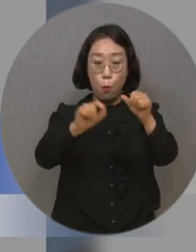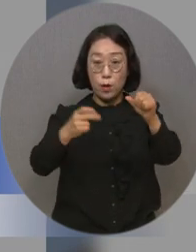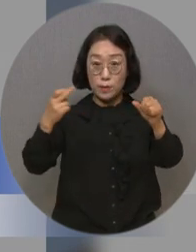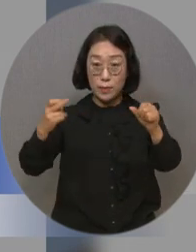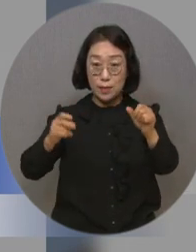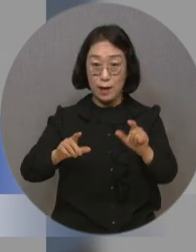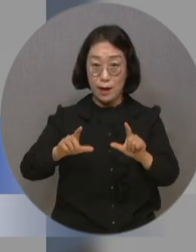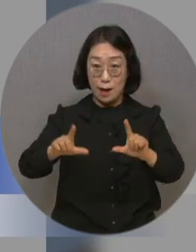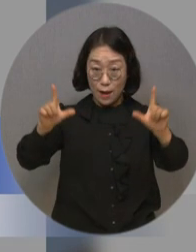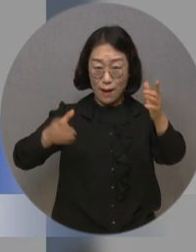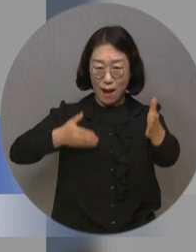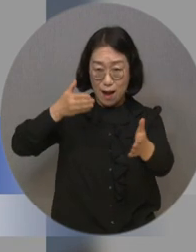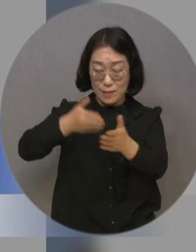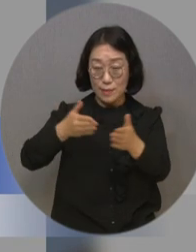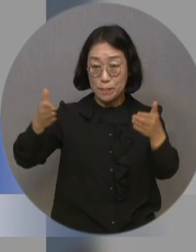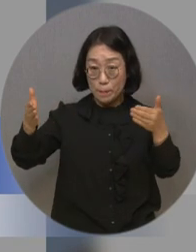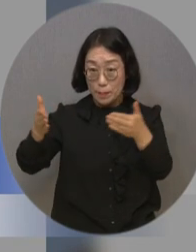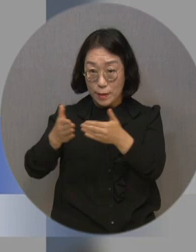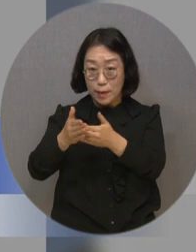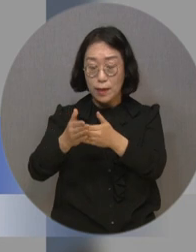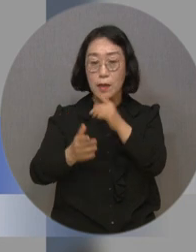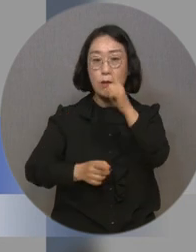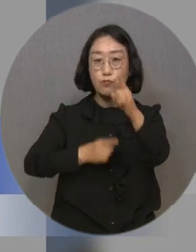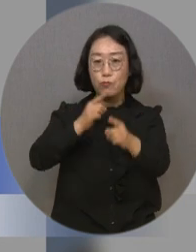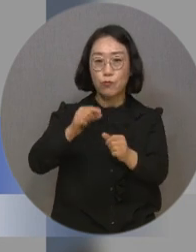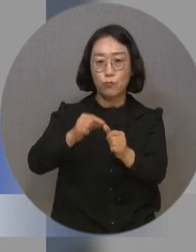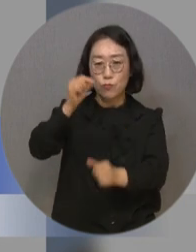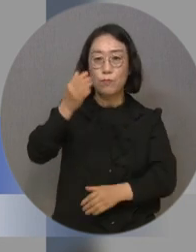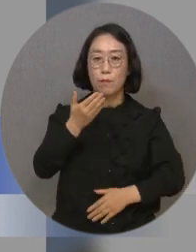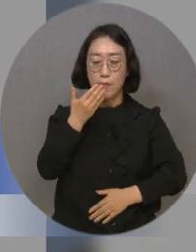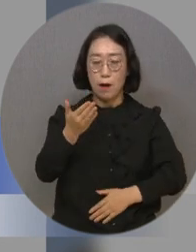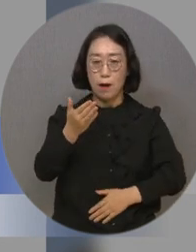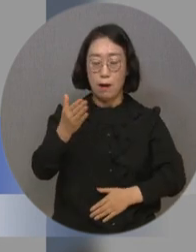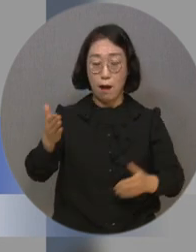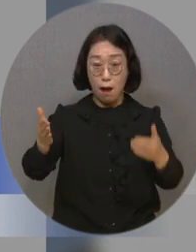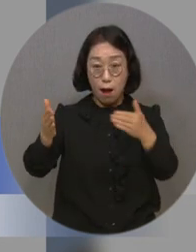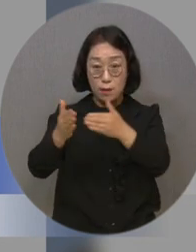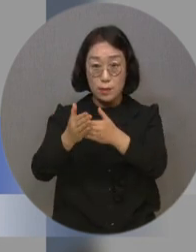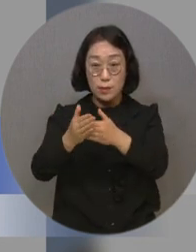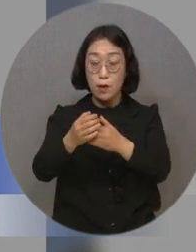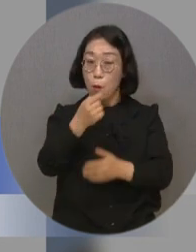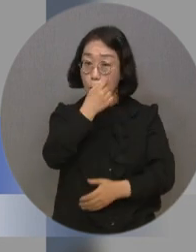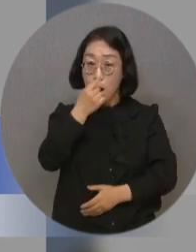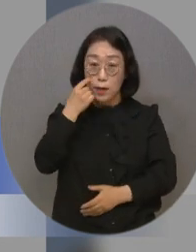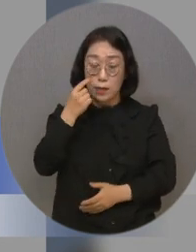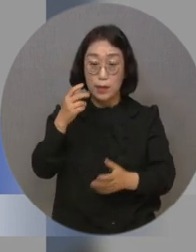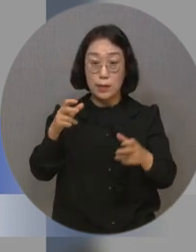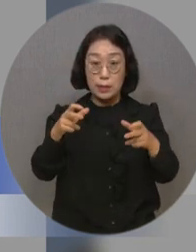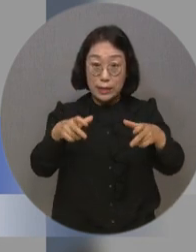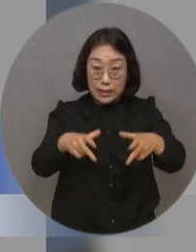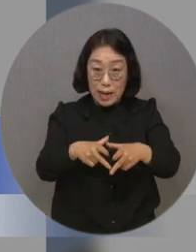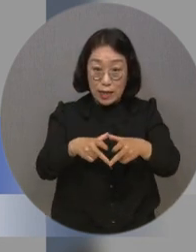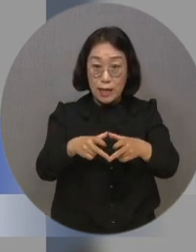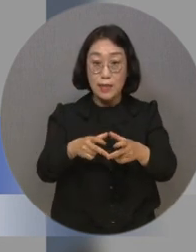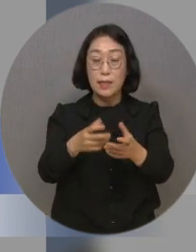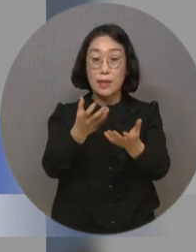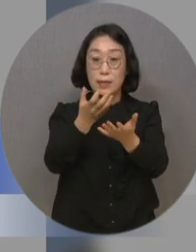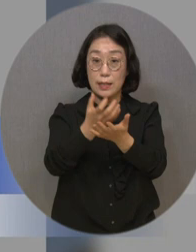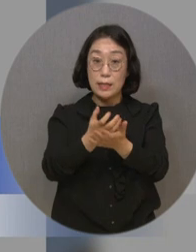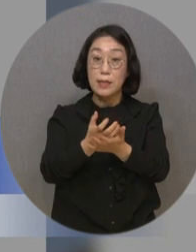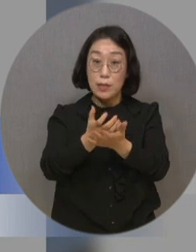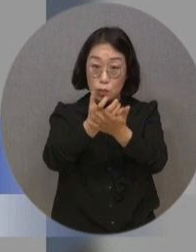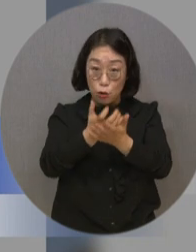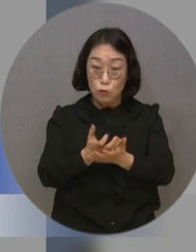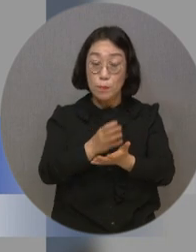모집합니다 모집 대상은 사업 종료시까지 장애인격 확인서 기간이 유효한 장행기업이면